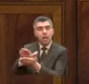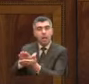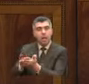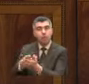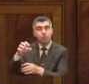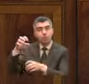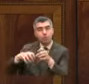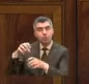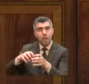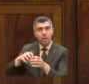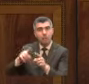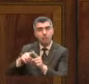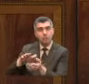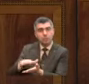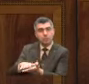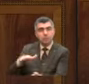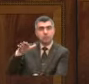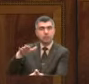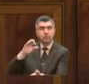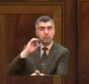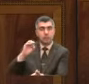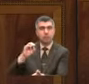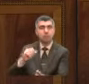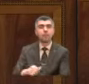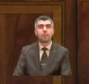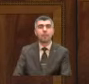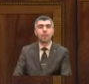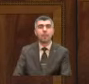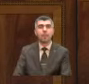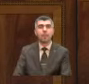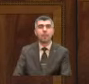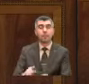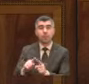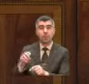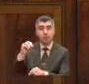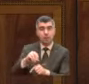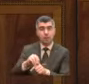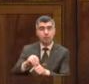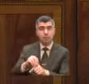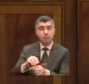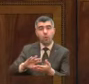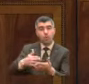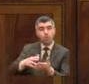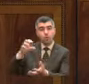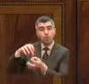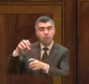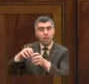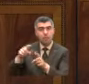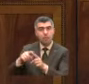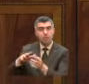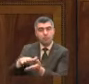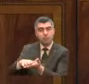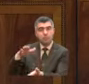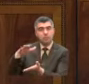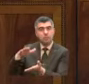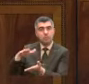الشتاء، وصبت الشتاء في واحد ربع ساعه باش ننتبهوا، ملي كدير ليكسيفيا وكدوز من باسان لباسان، ولا صبت لك الشتاء في واحد 10 ديال الدقائق